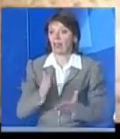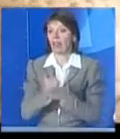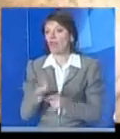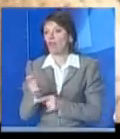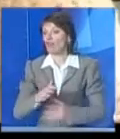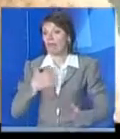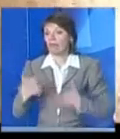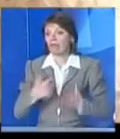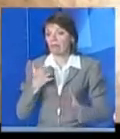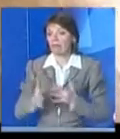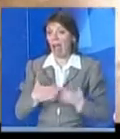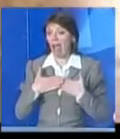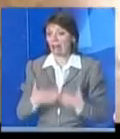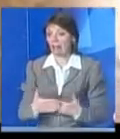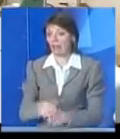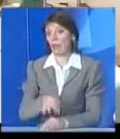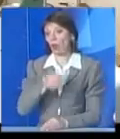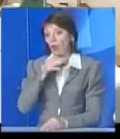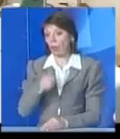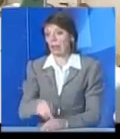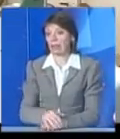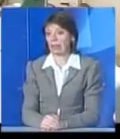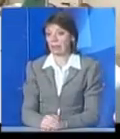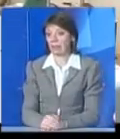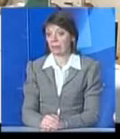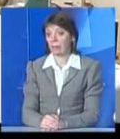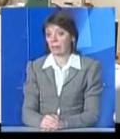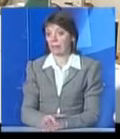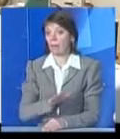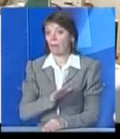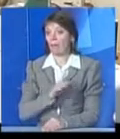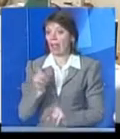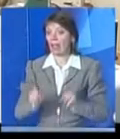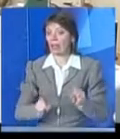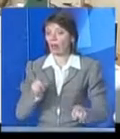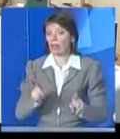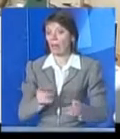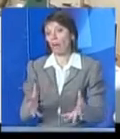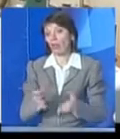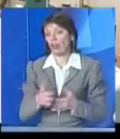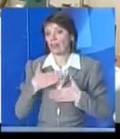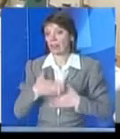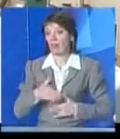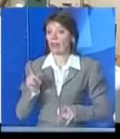активні. Але, в принципі, мені це подобається. Буває, інколи получаю задоволення, інколи